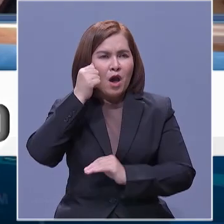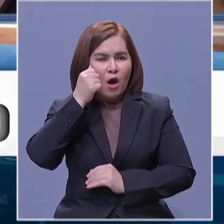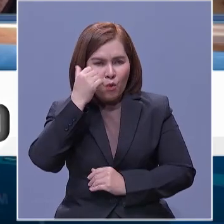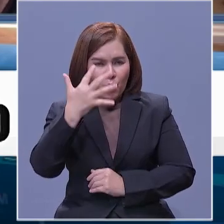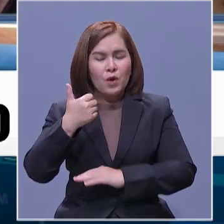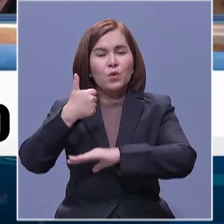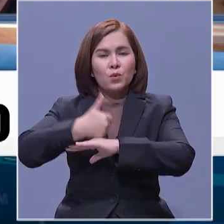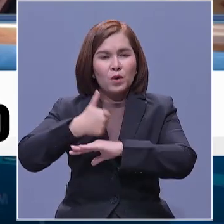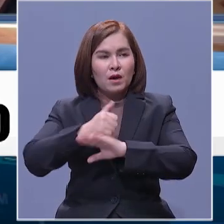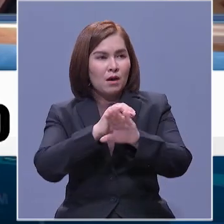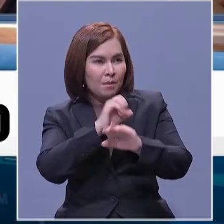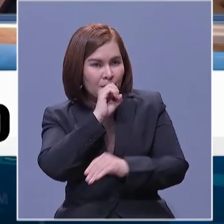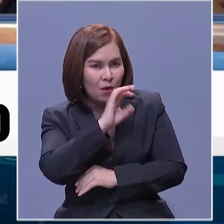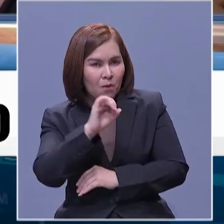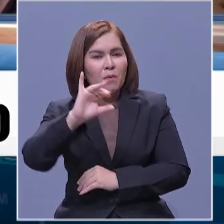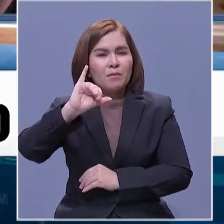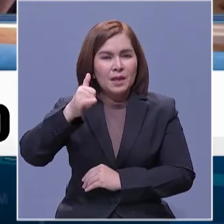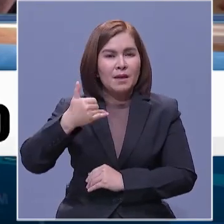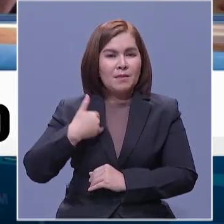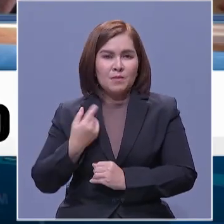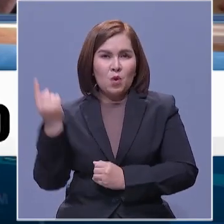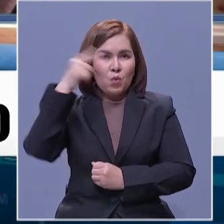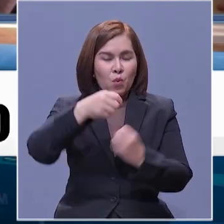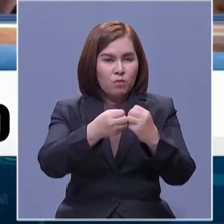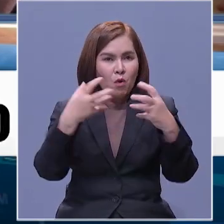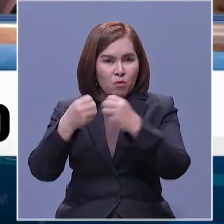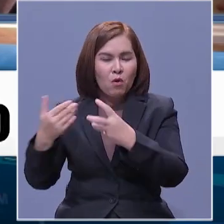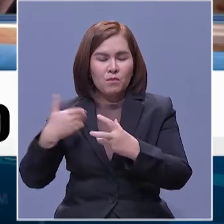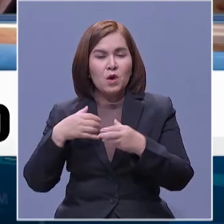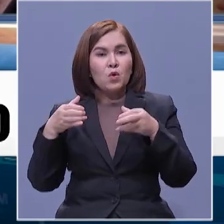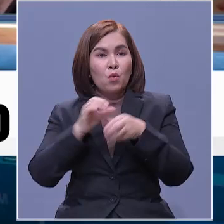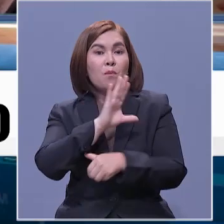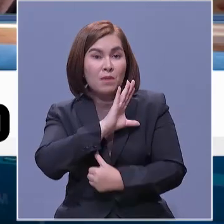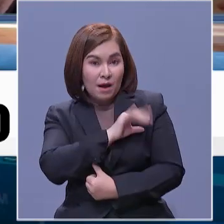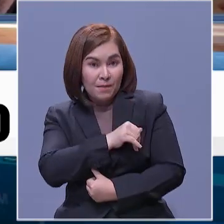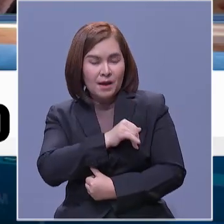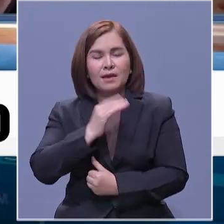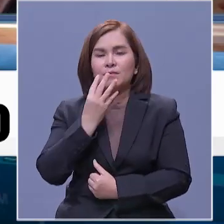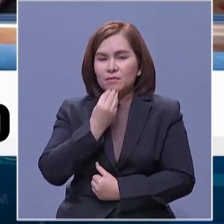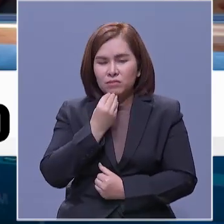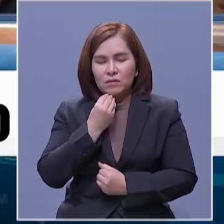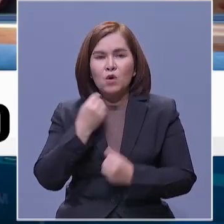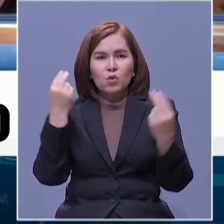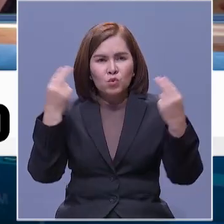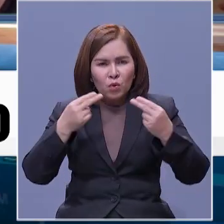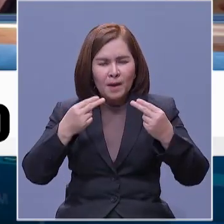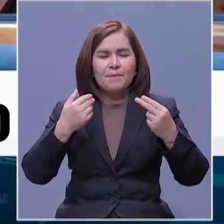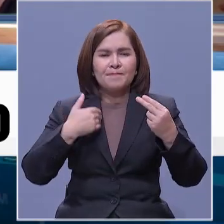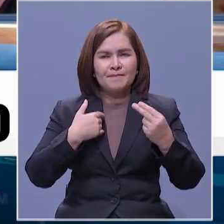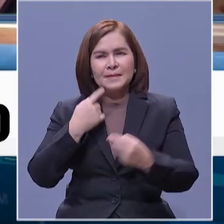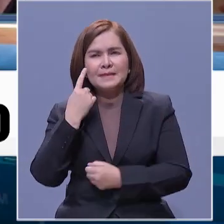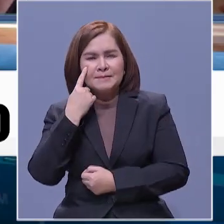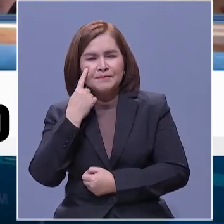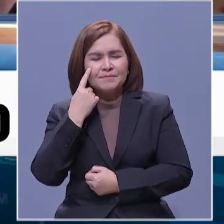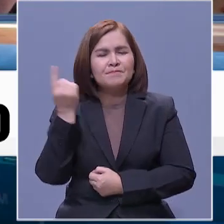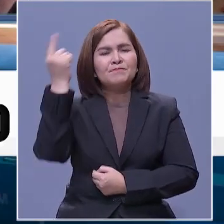ายจ้างมาแจ้งนะครับบอกว่าอาจจะมีการโจมตีกันอีกระหว่างกลุ่มฮามาสกับอิสราเอลตนเองก็คิดว่าก็คงจะ